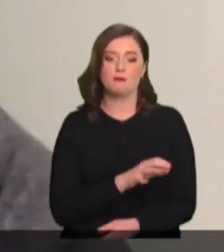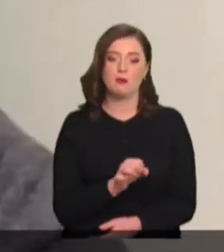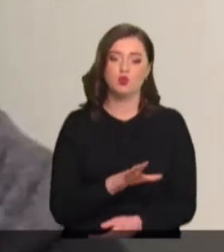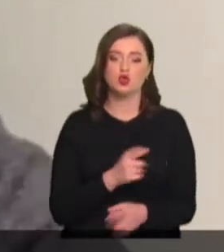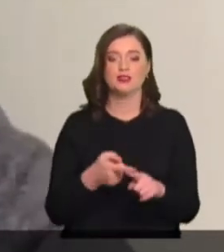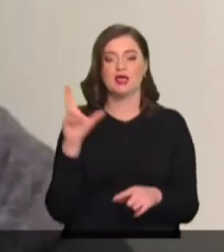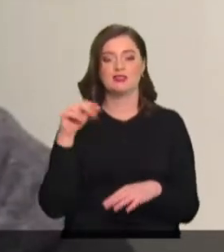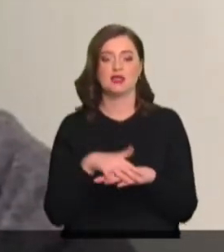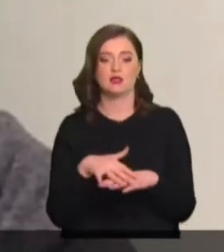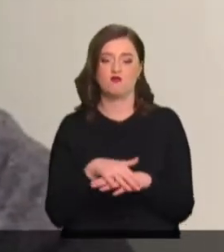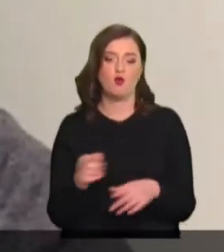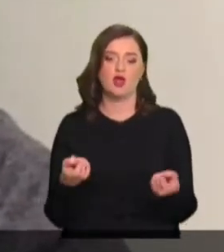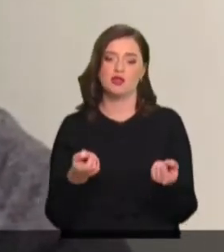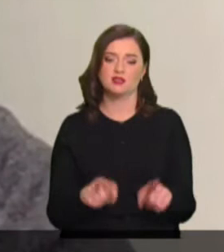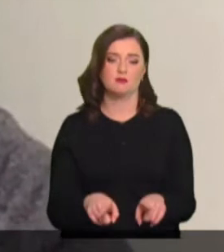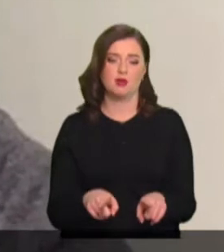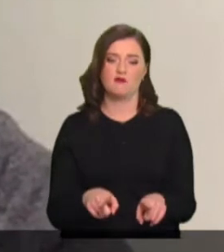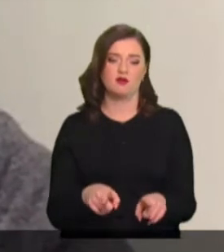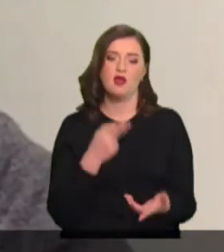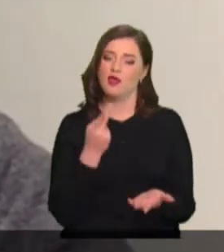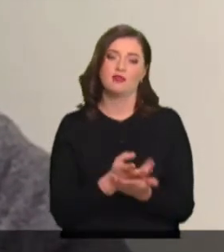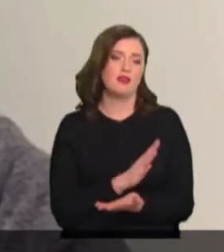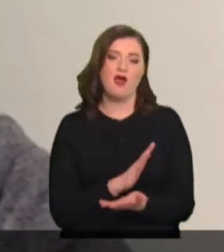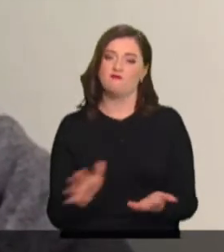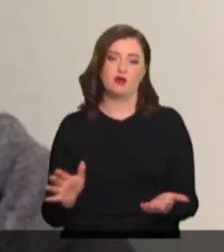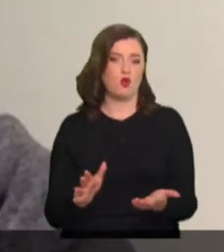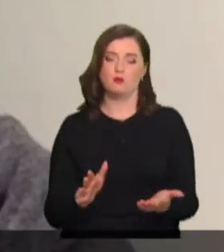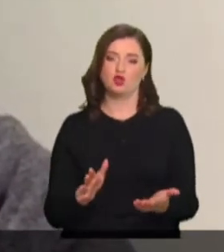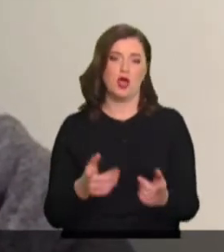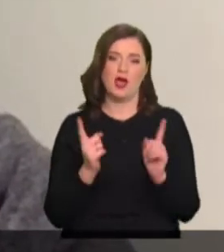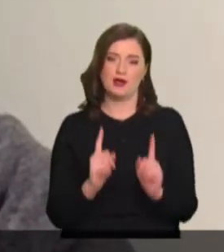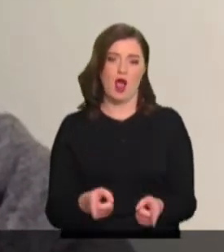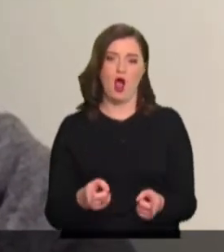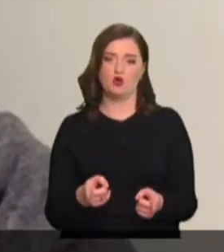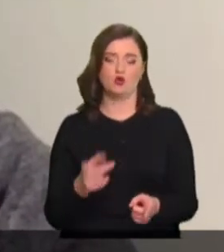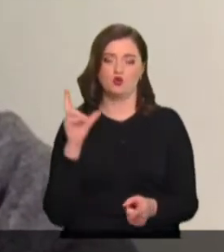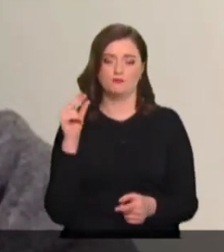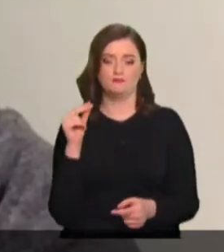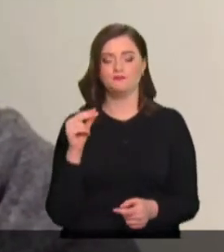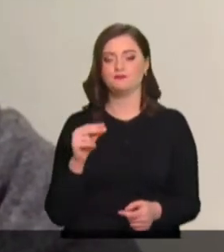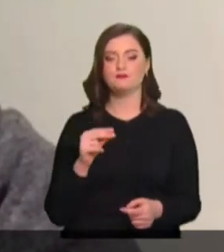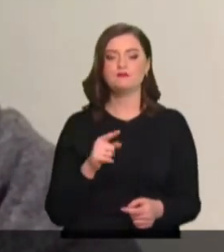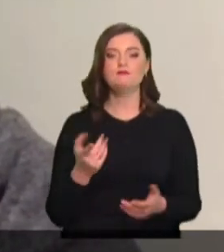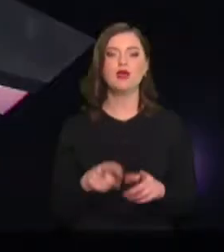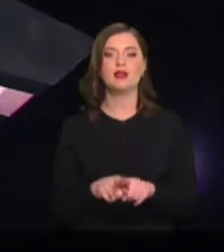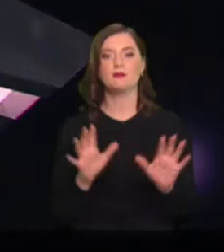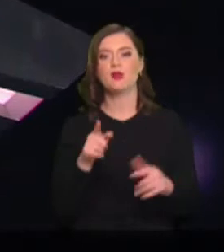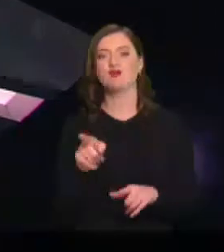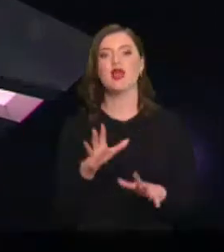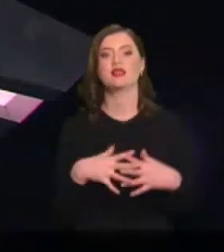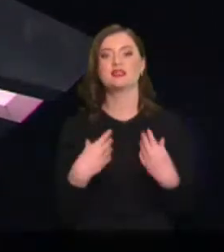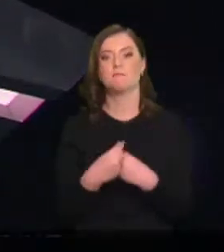ця статистика, вона насправді не відображає реальні картини. Зрозуміло. Добре, пане Вікторе, тоді ще от такий момент. Ви як сімейний лікар, так?